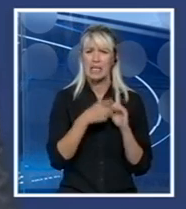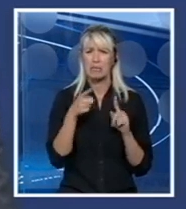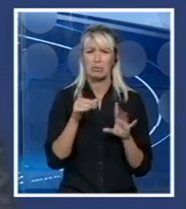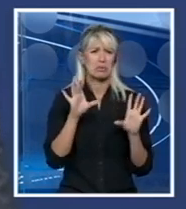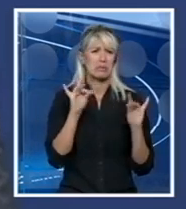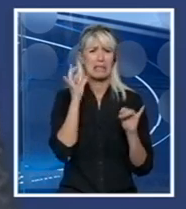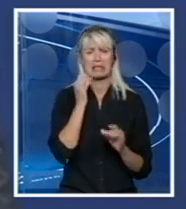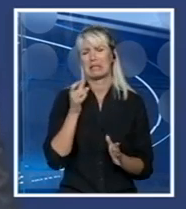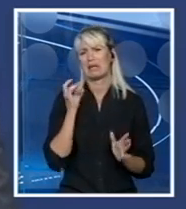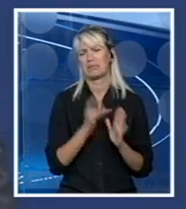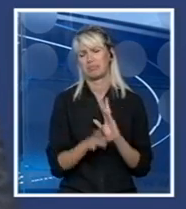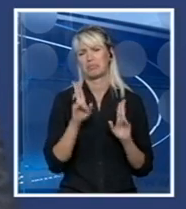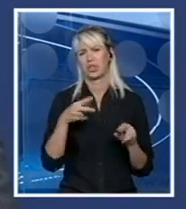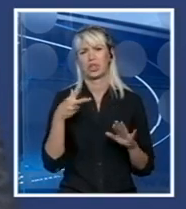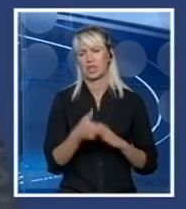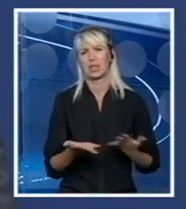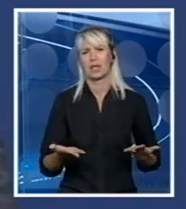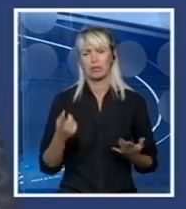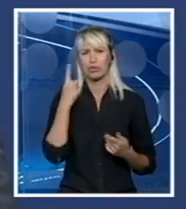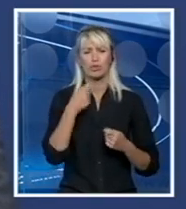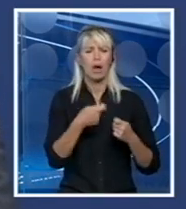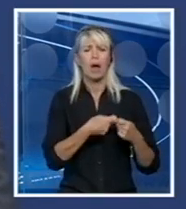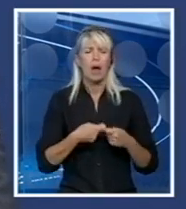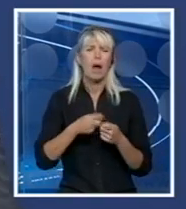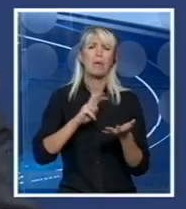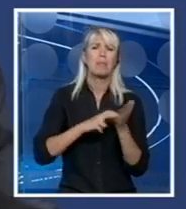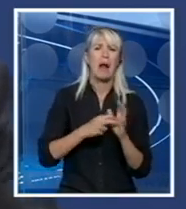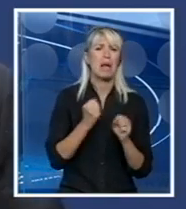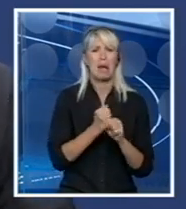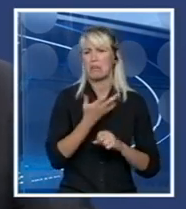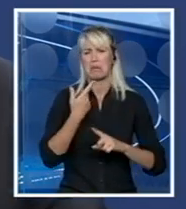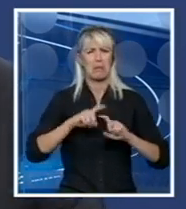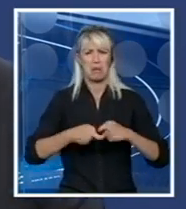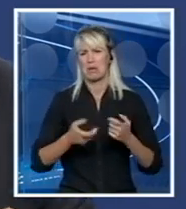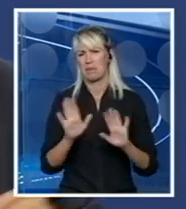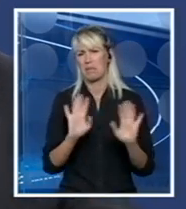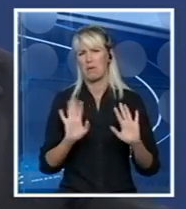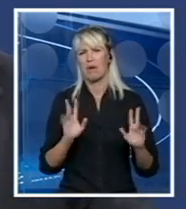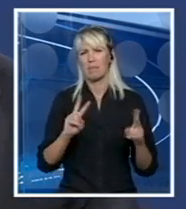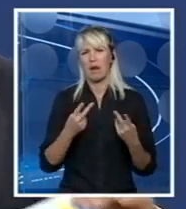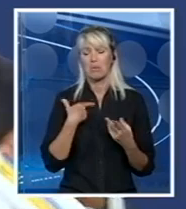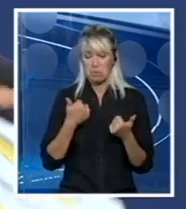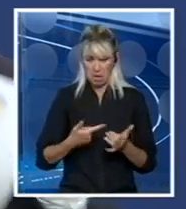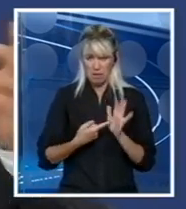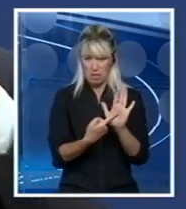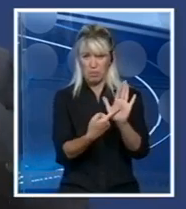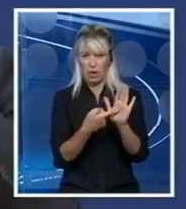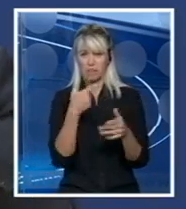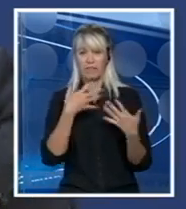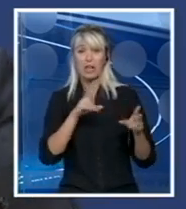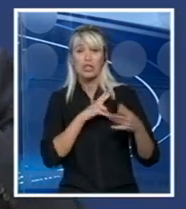matematičari, svi koji rade. Znači, organizacija rada ovde nije nikakva komplikovana, jer sada vam ne pokazujem uputstva, vidite, mi smo napravili čak i